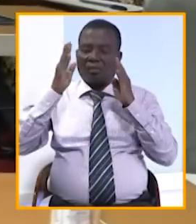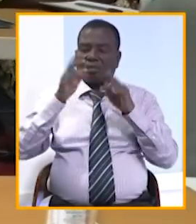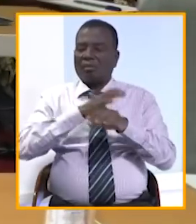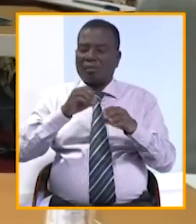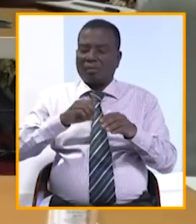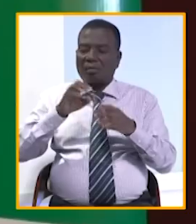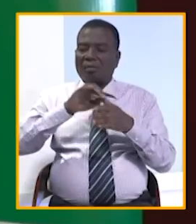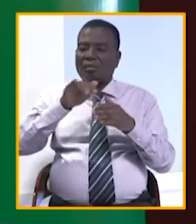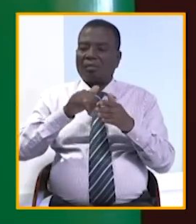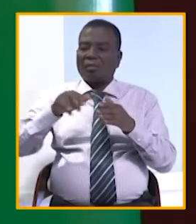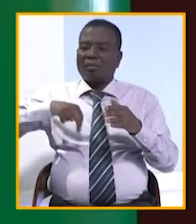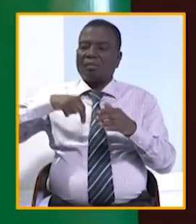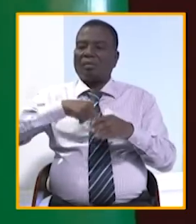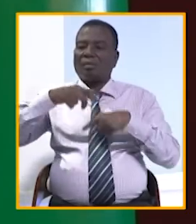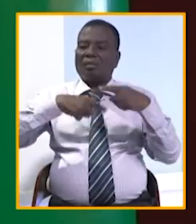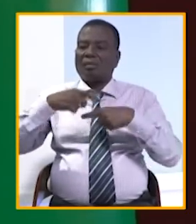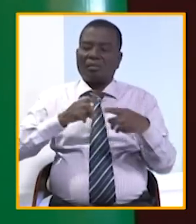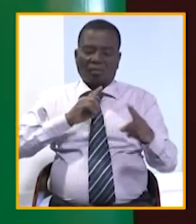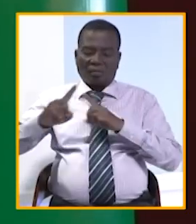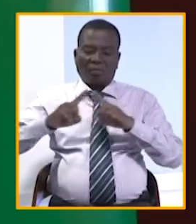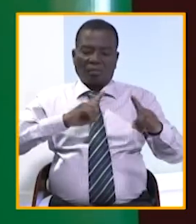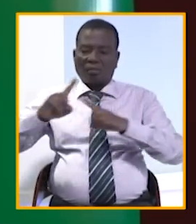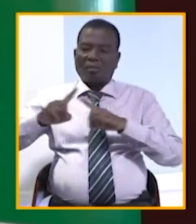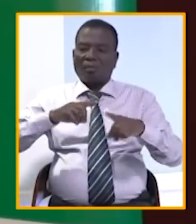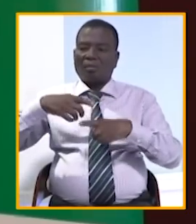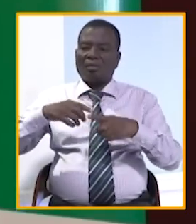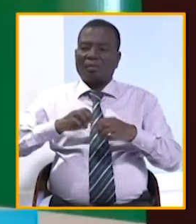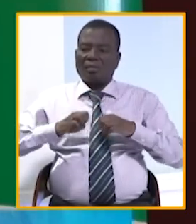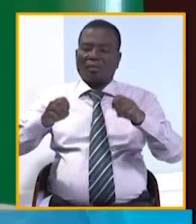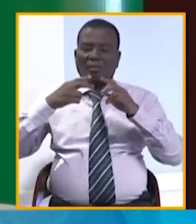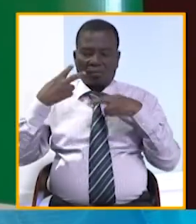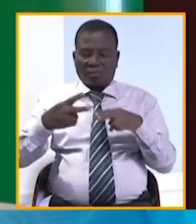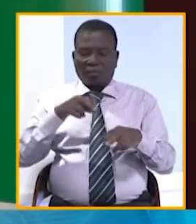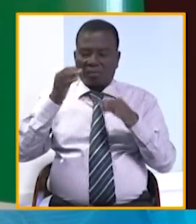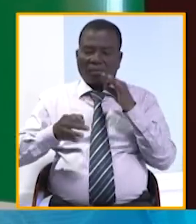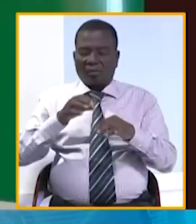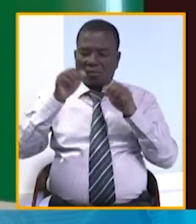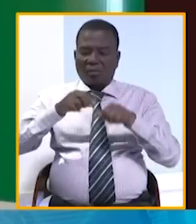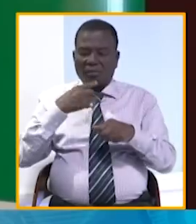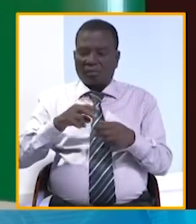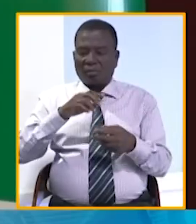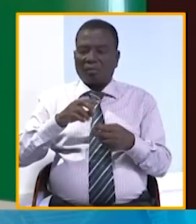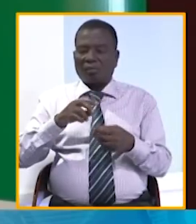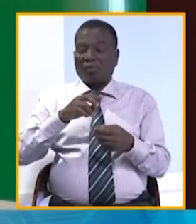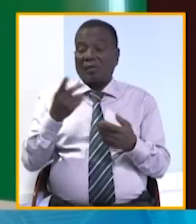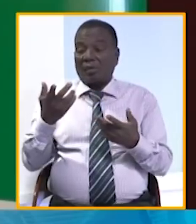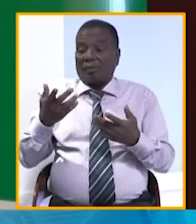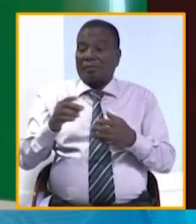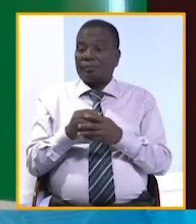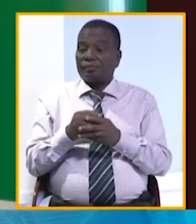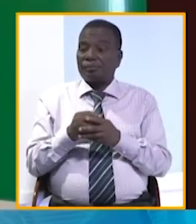du continent. Nous allons discuter et essayer de voir si on ne peut pas recatégoriser des produits. Ça veut